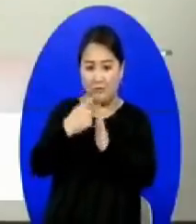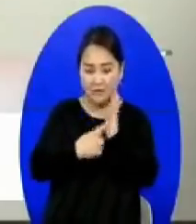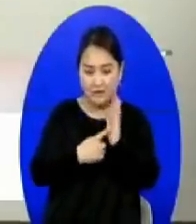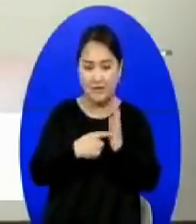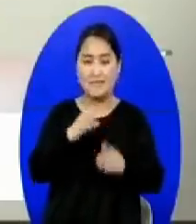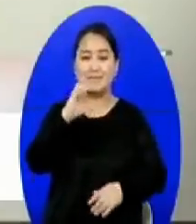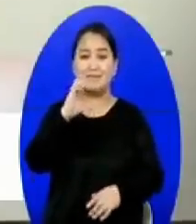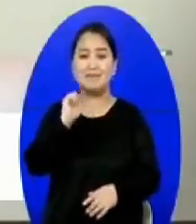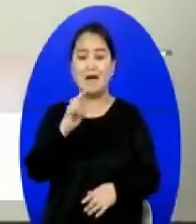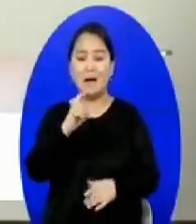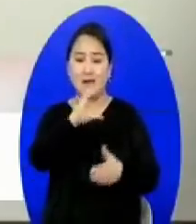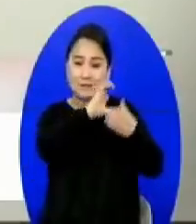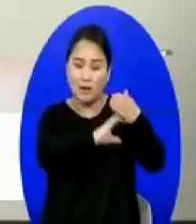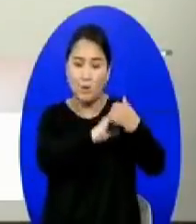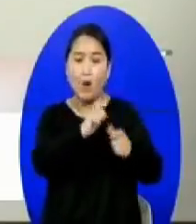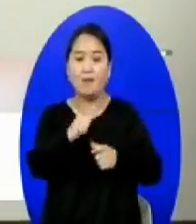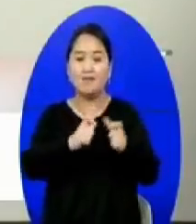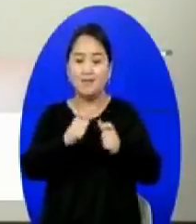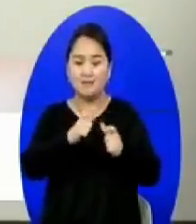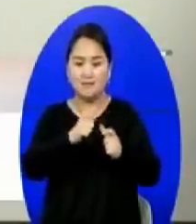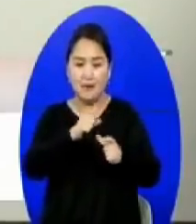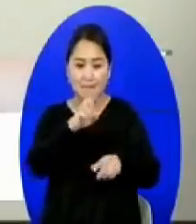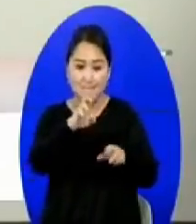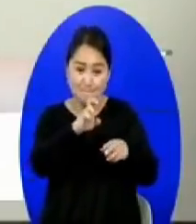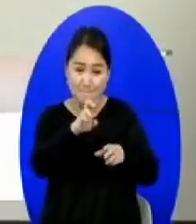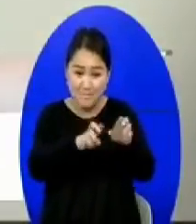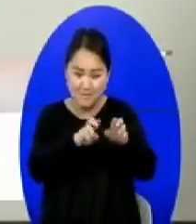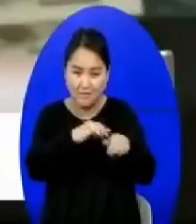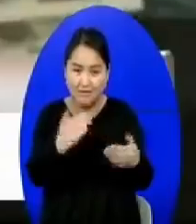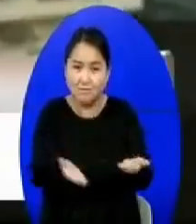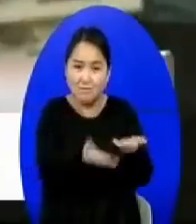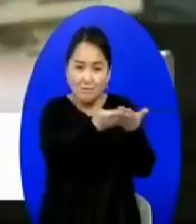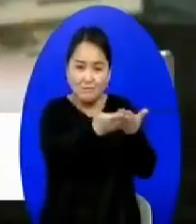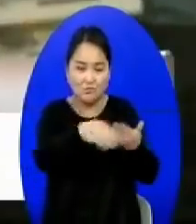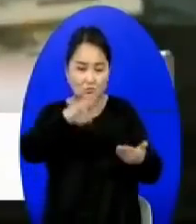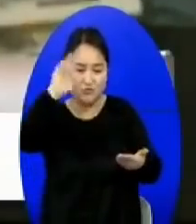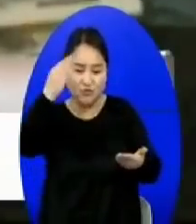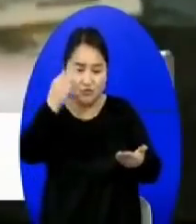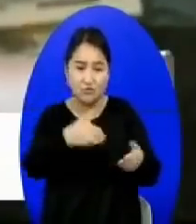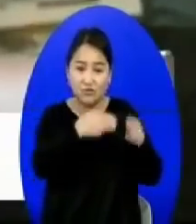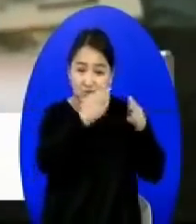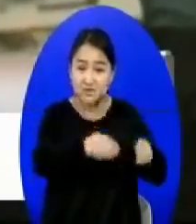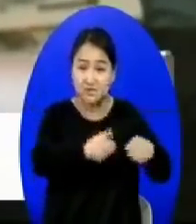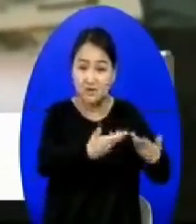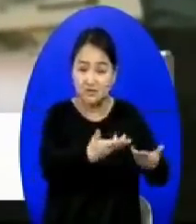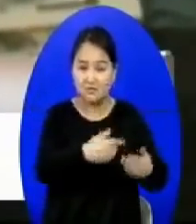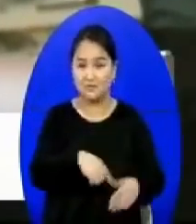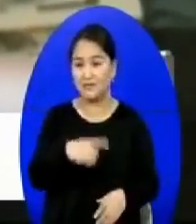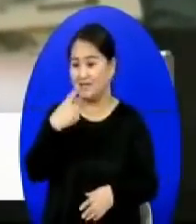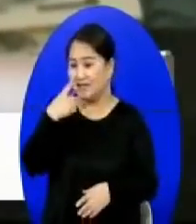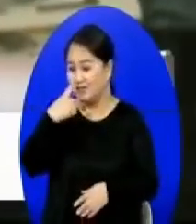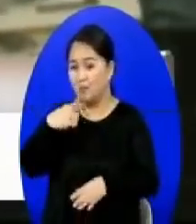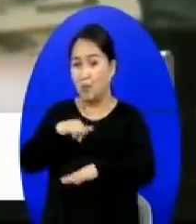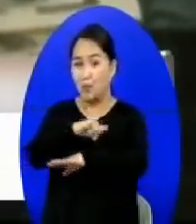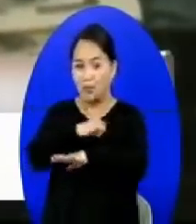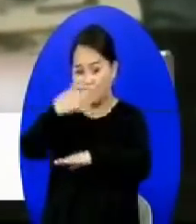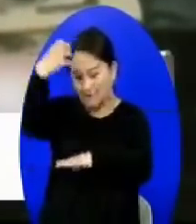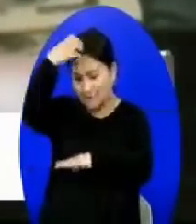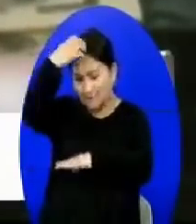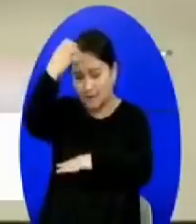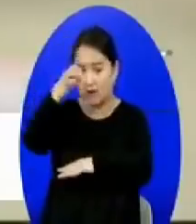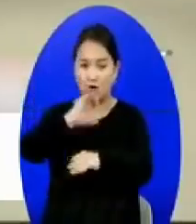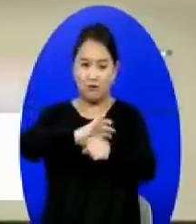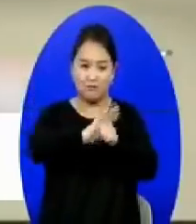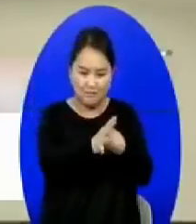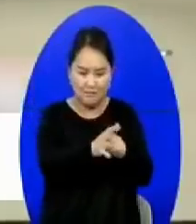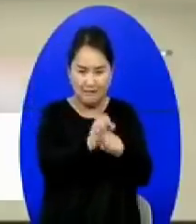дэмжихээр тодорхой тооны хөрөнгийг зах зээлд нийлүүлэхээр шийдвэрлсэн. Мөн одоогийн байдлаар өмнөд солонгосын засгийн газар COVID-19-ийн тархалтыг зогсоохын тулд